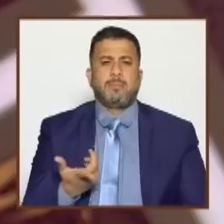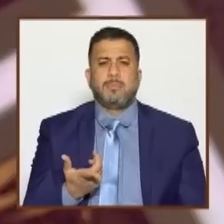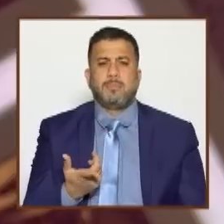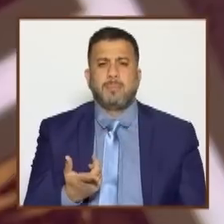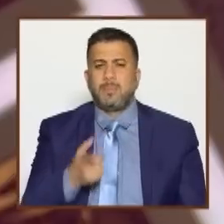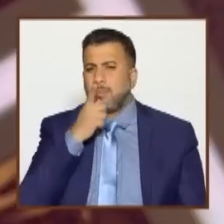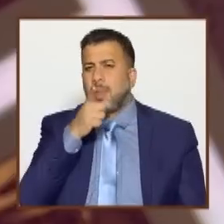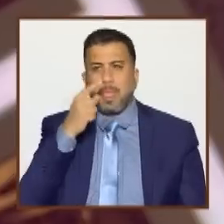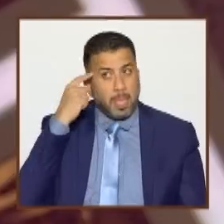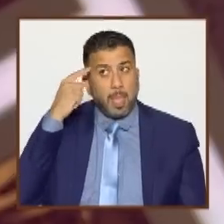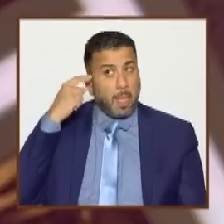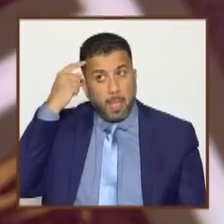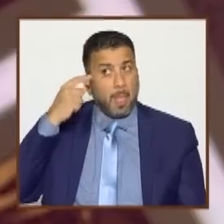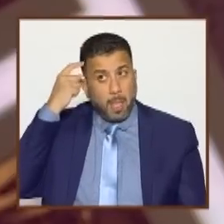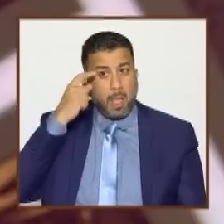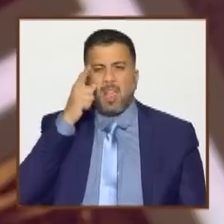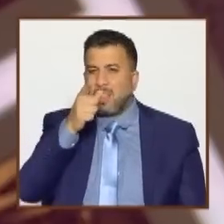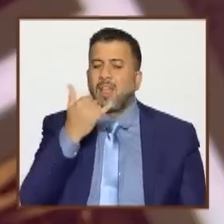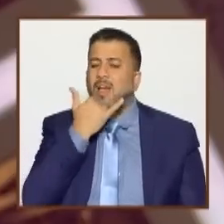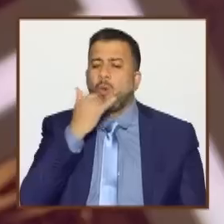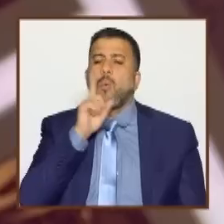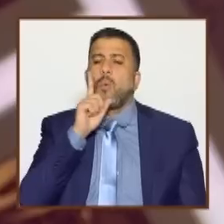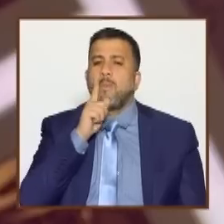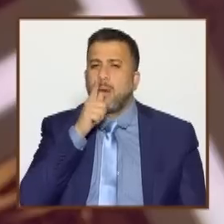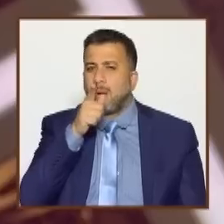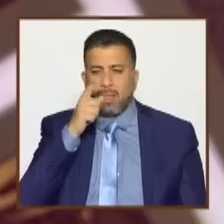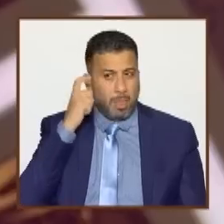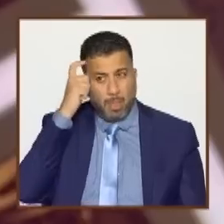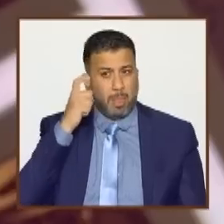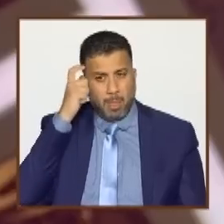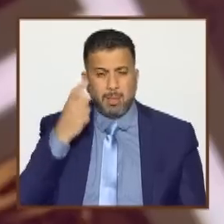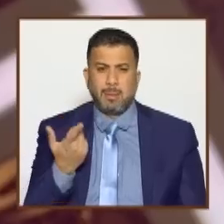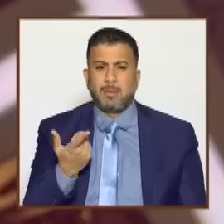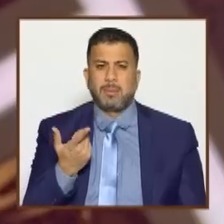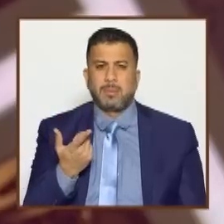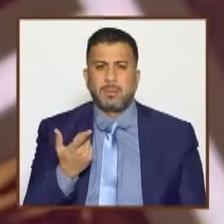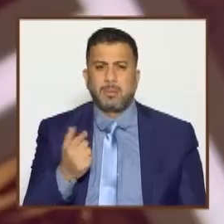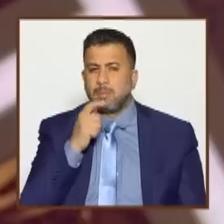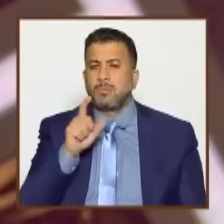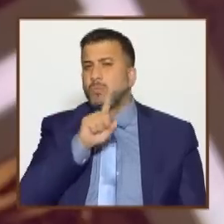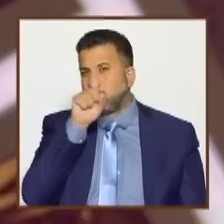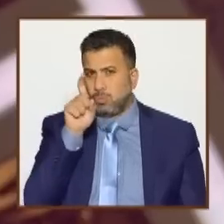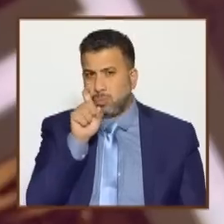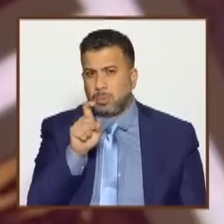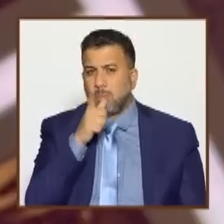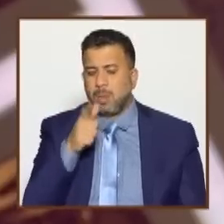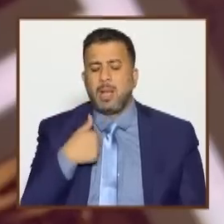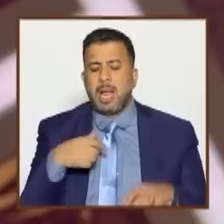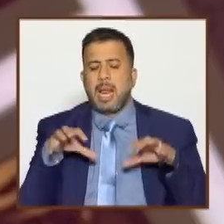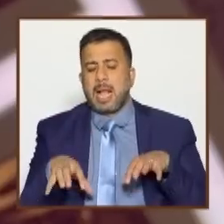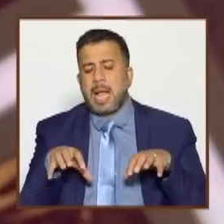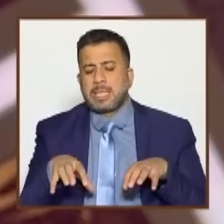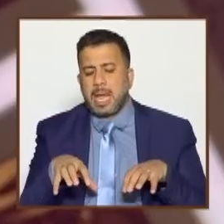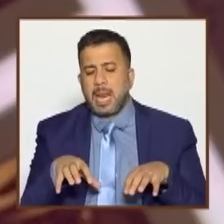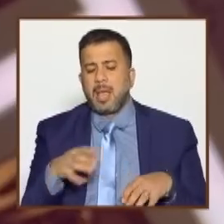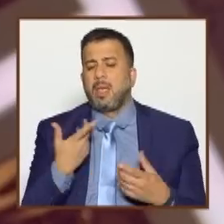شيء في ذهنك أنت تشعرين به والواقع على خلاف ذلك، تقول أحيانا تسأل هي تقول الكسل